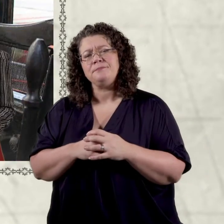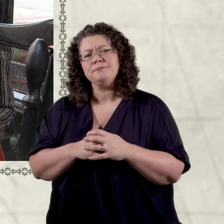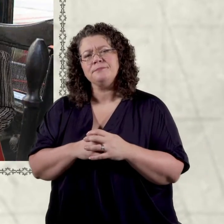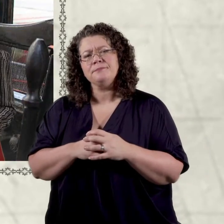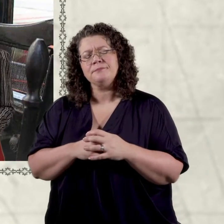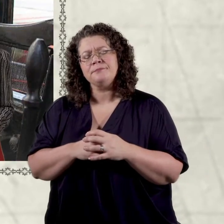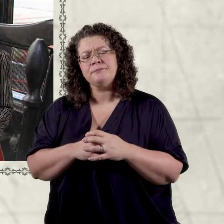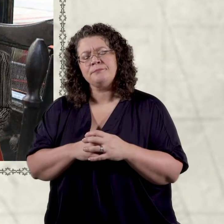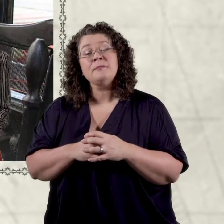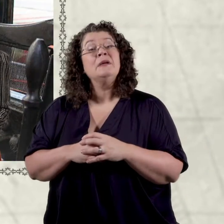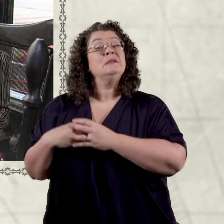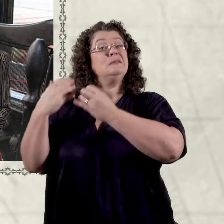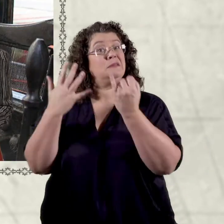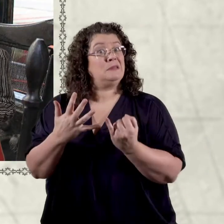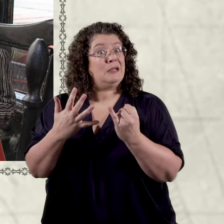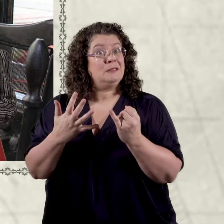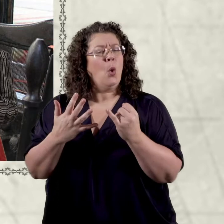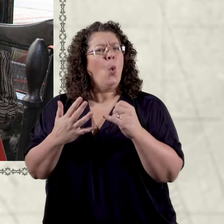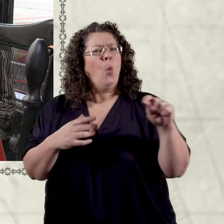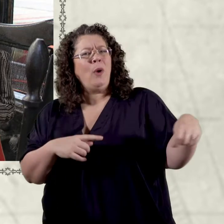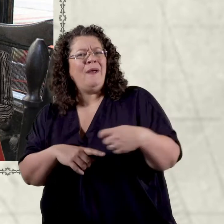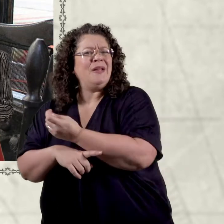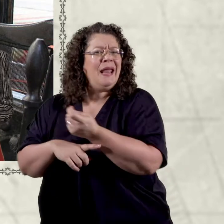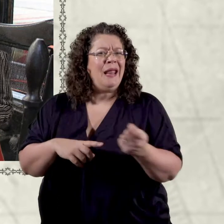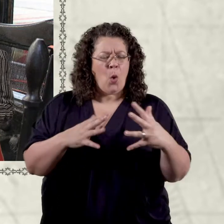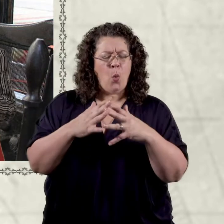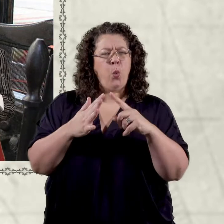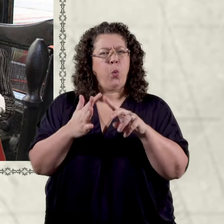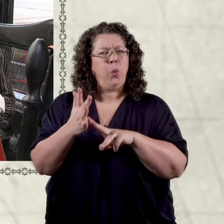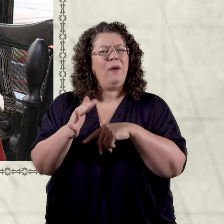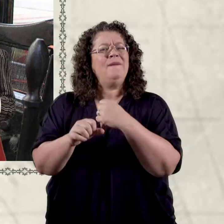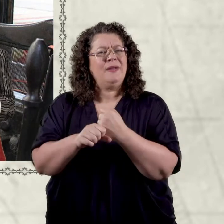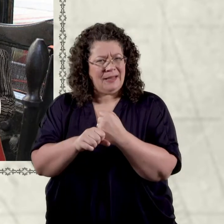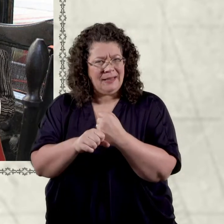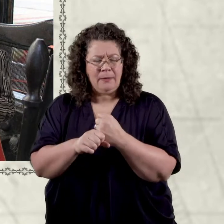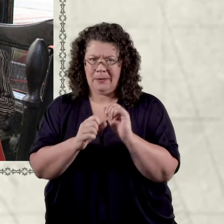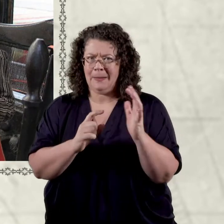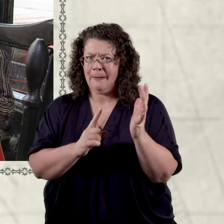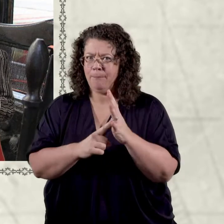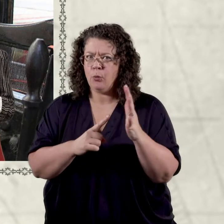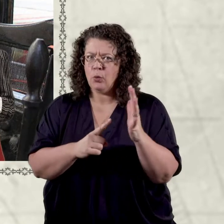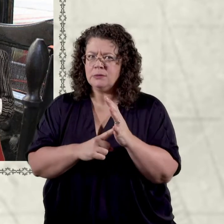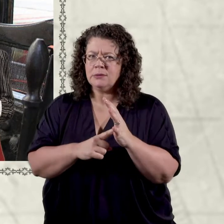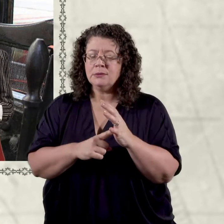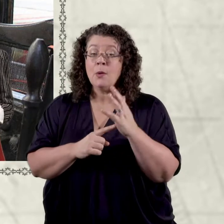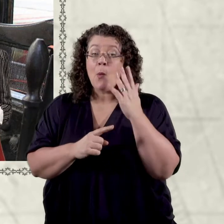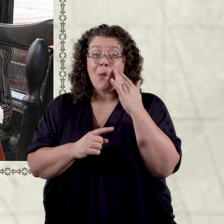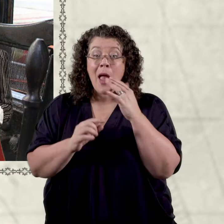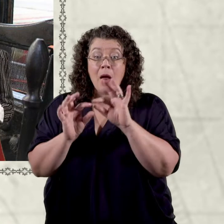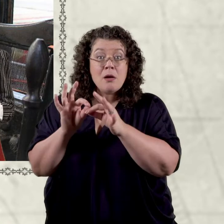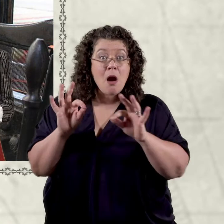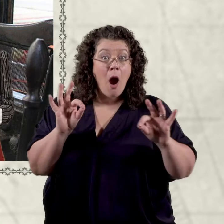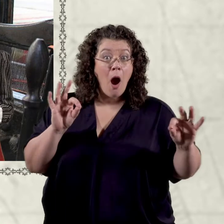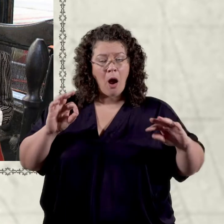Cam 6, gwehyddu. Cam bwysig, pan mae'r edafedd yn plethu gyda'i gilydd fel